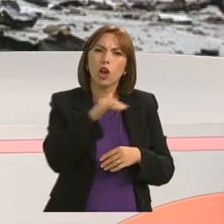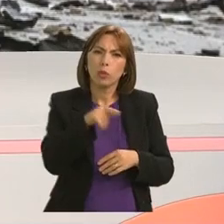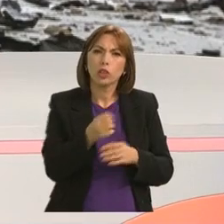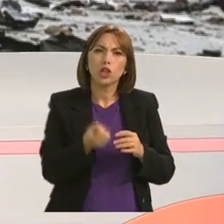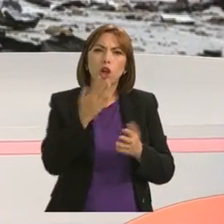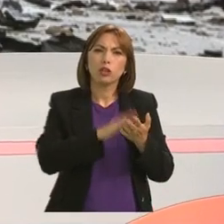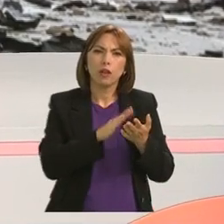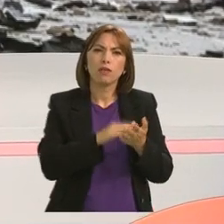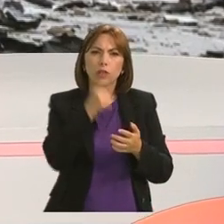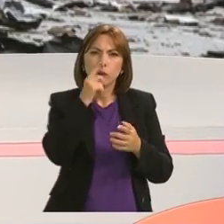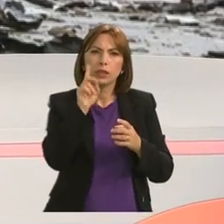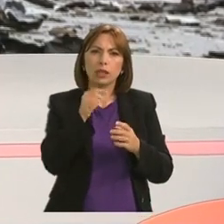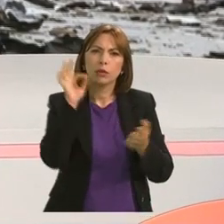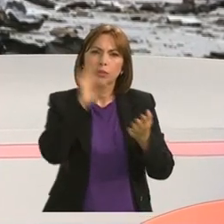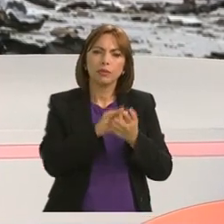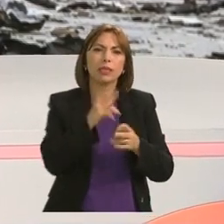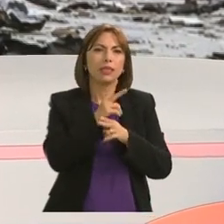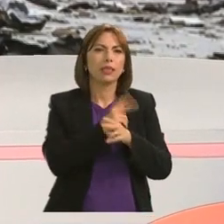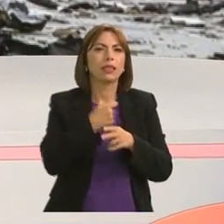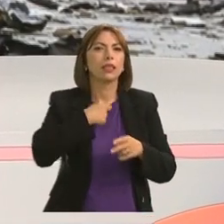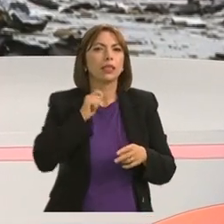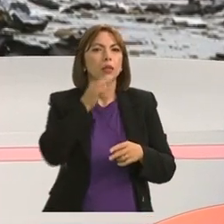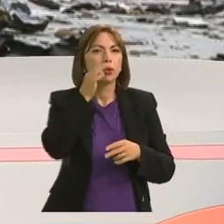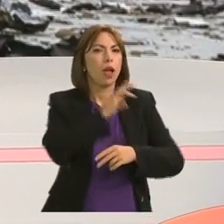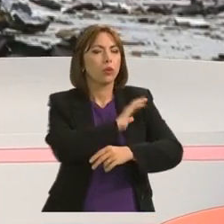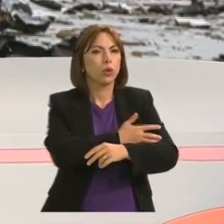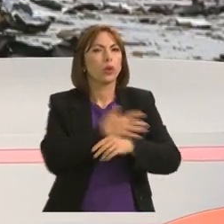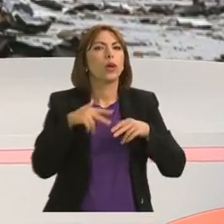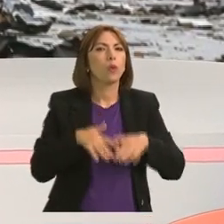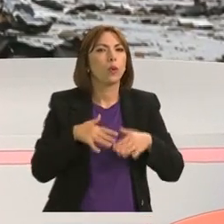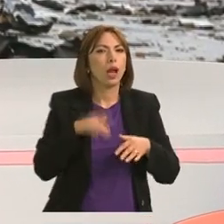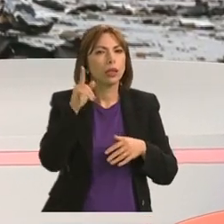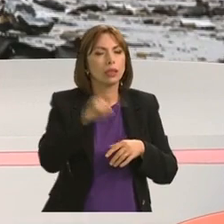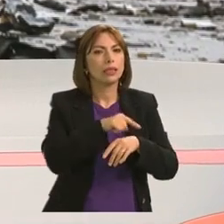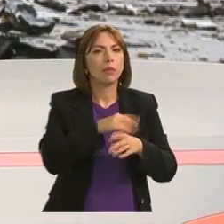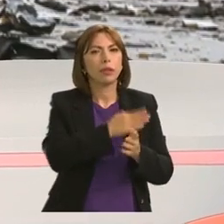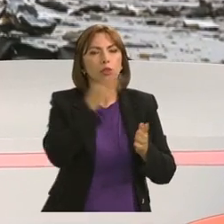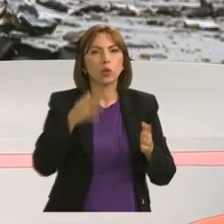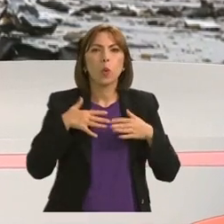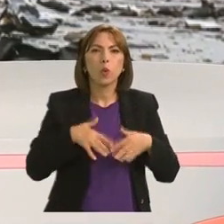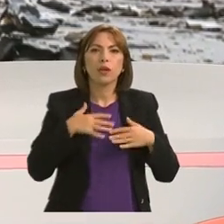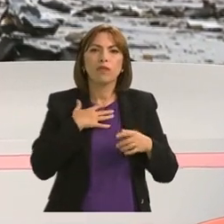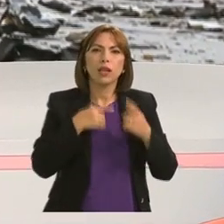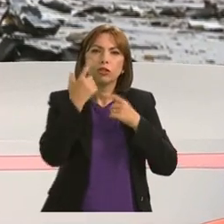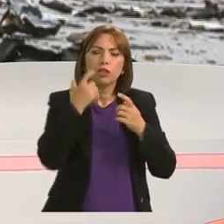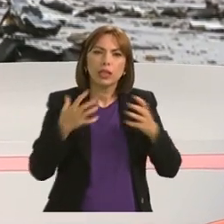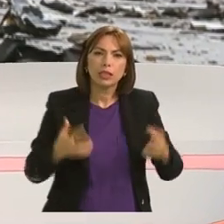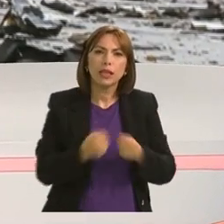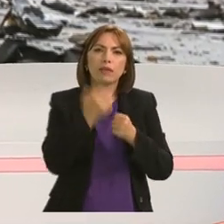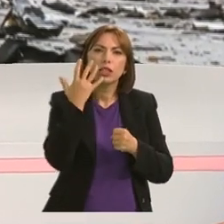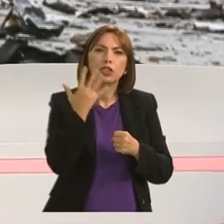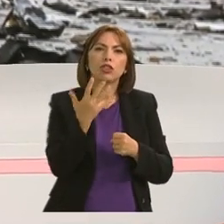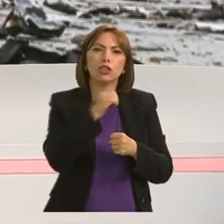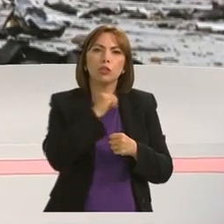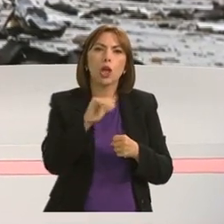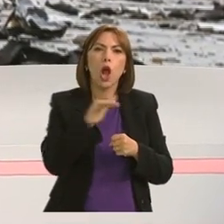nouă dovadă că Rusia trebuie declarată stat terorist, spun autoritățile ucrainene. Tot acest timp, Ucraina încearcă să găsească și să salveze